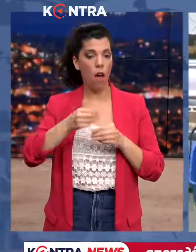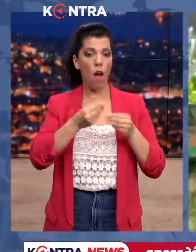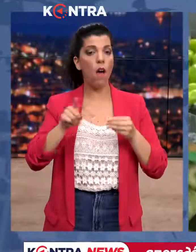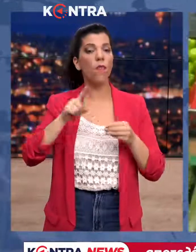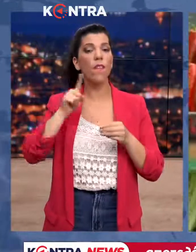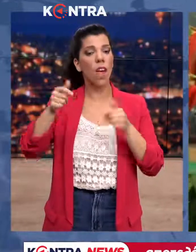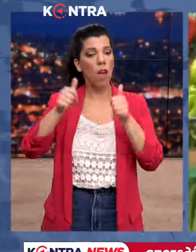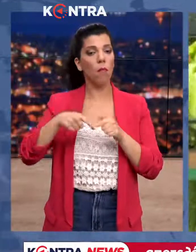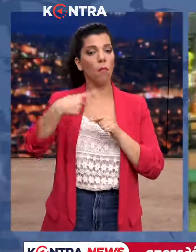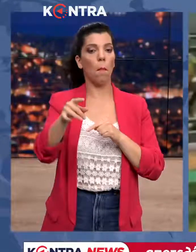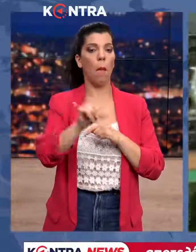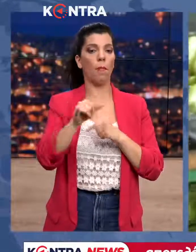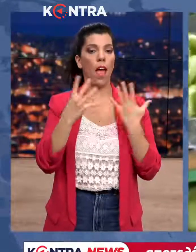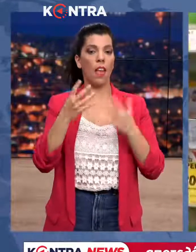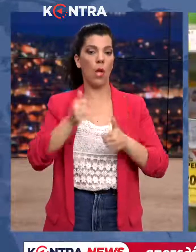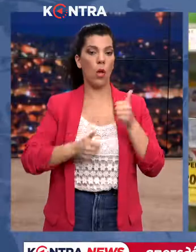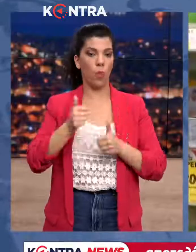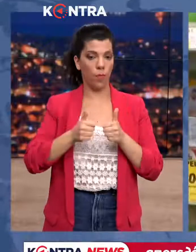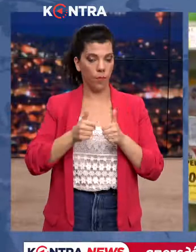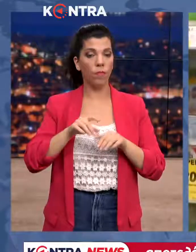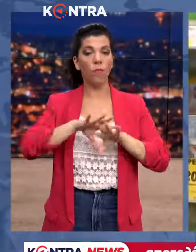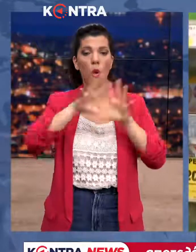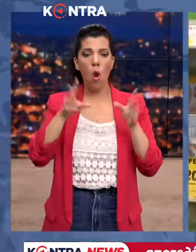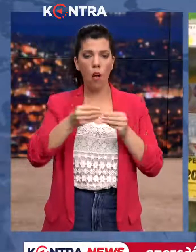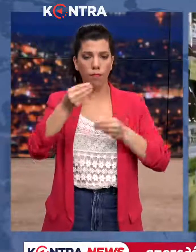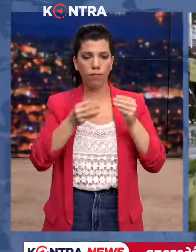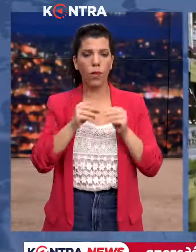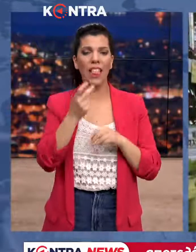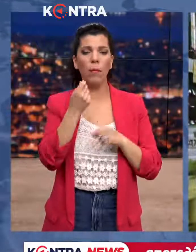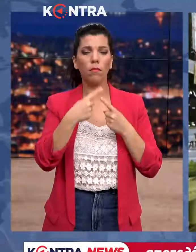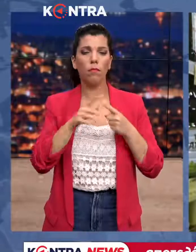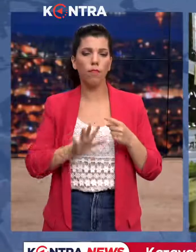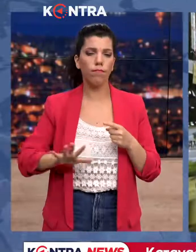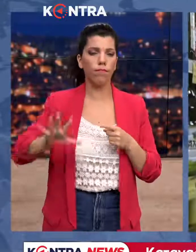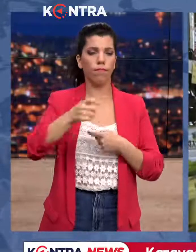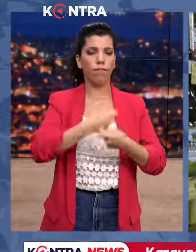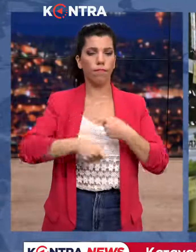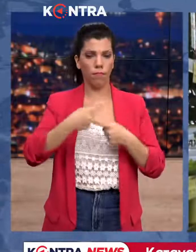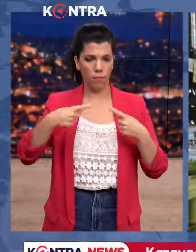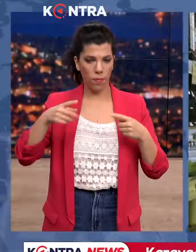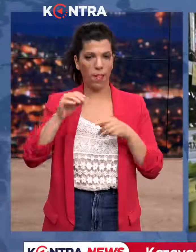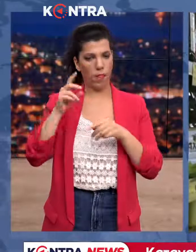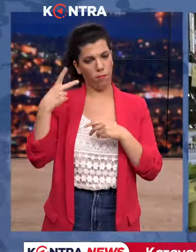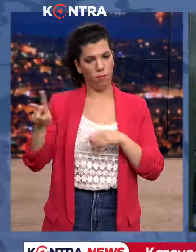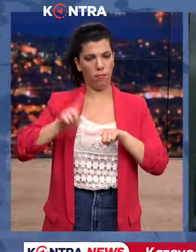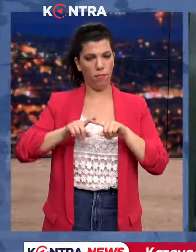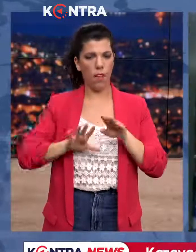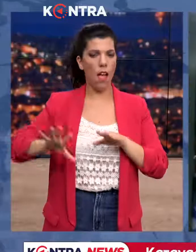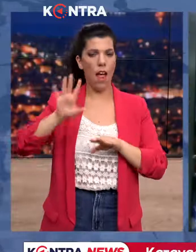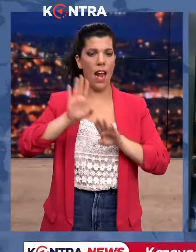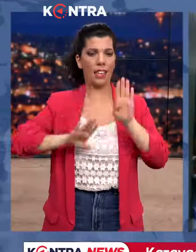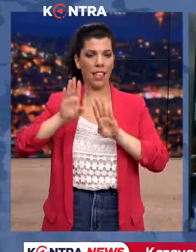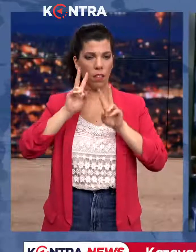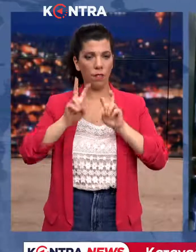αποτελέσματα της οποίας θα ανακοινωθούν την επόμενη πέμπτη 9 ιουνίου ο δείκτης τιμών καταναλωτή που ανακοινώνεται από την ελστ